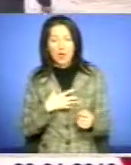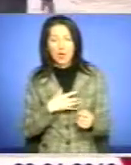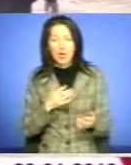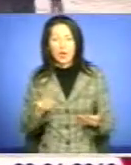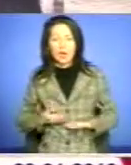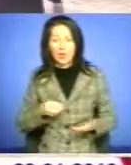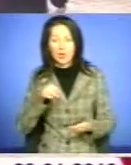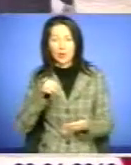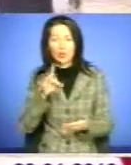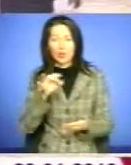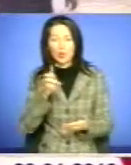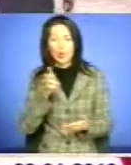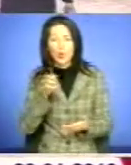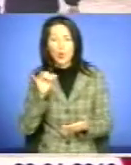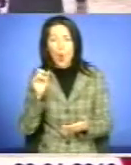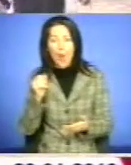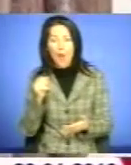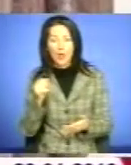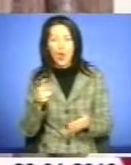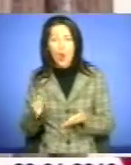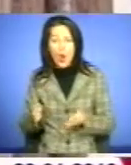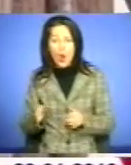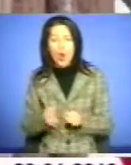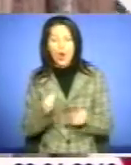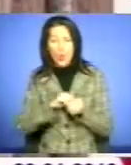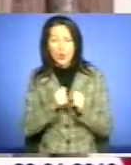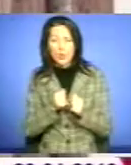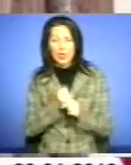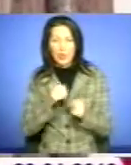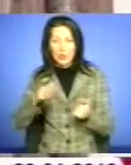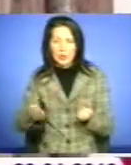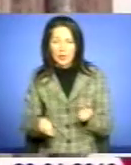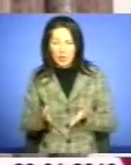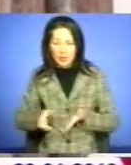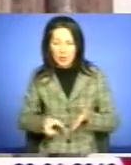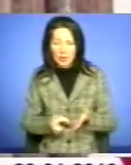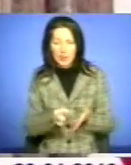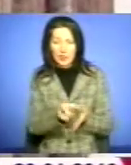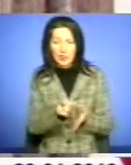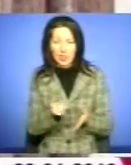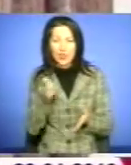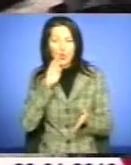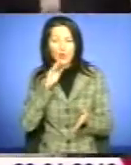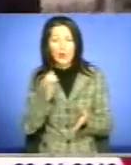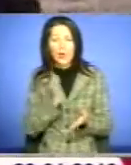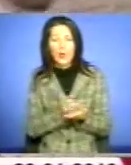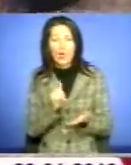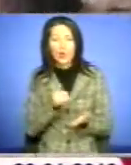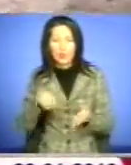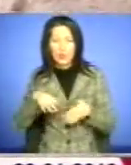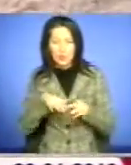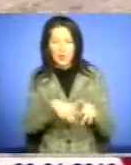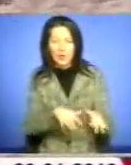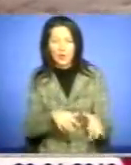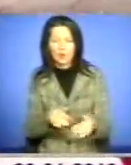покриває, роблять рівчаки, щоби тала вода мала кудись стікати. Готові і до ожеледиці, адже нічна температура температура все ж